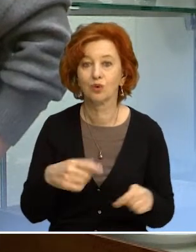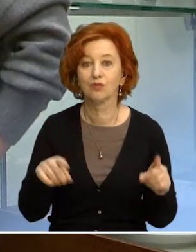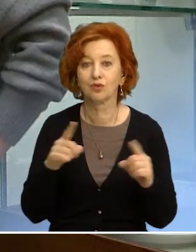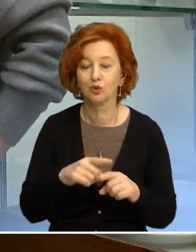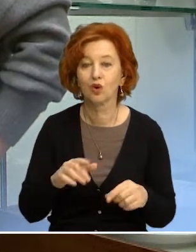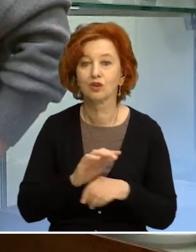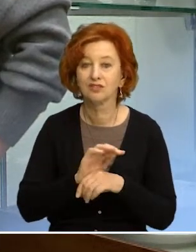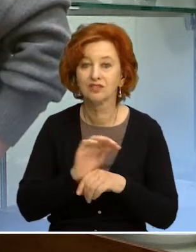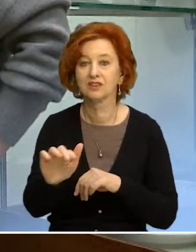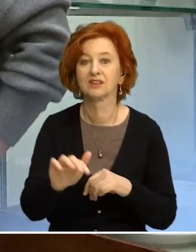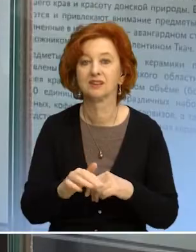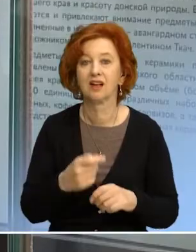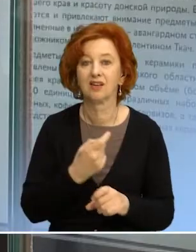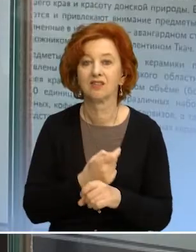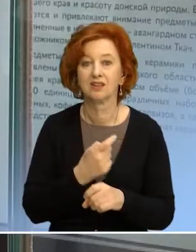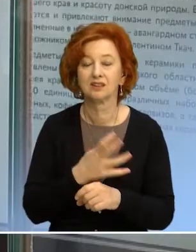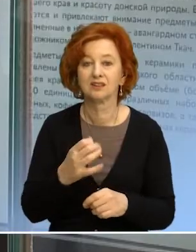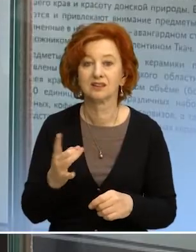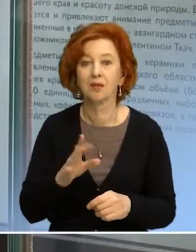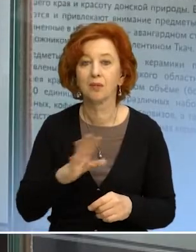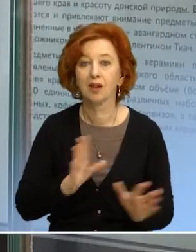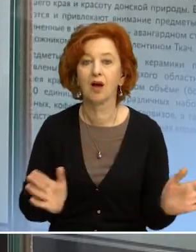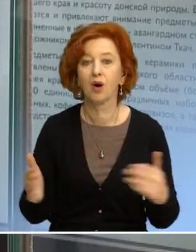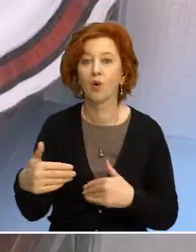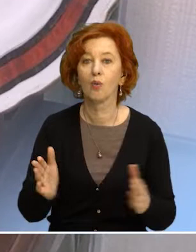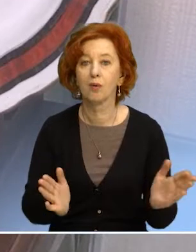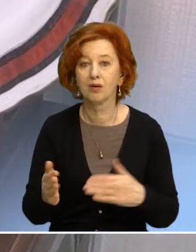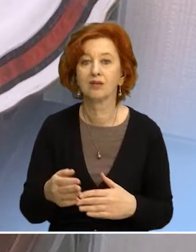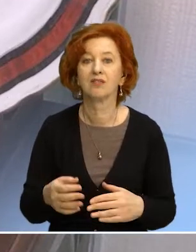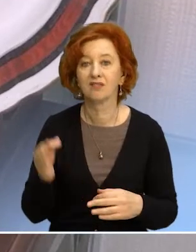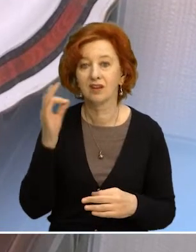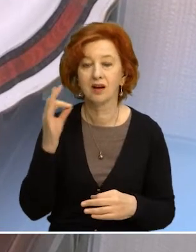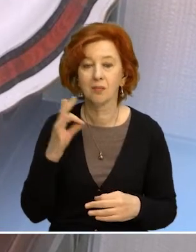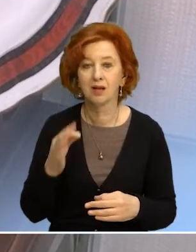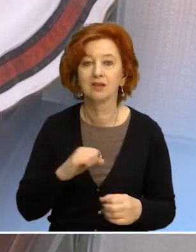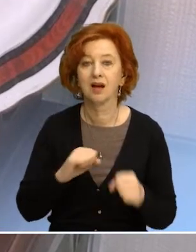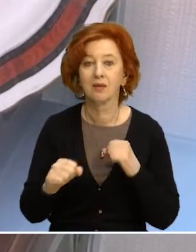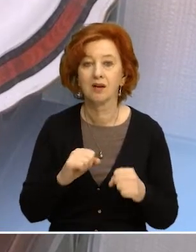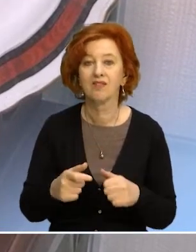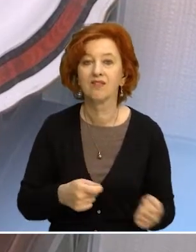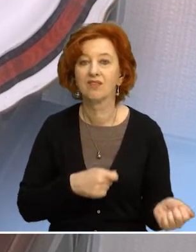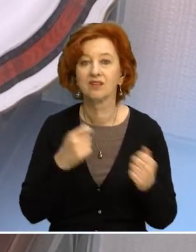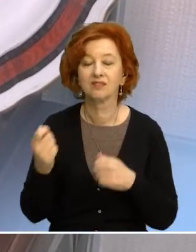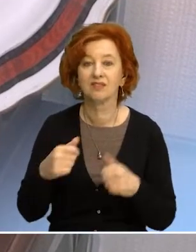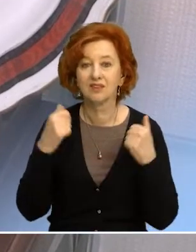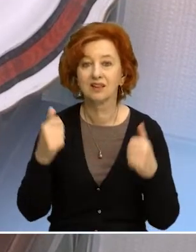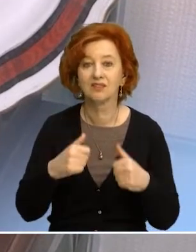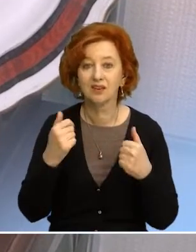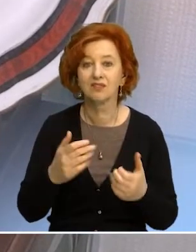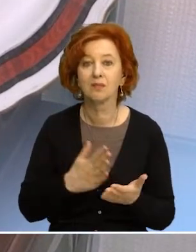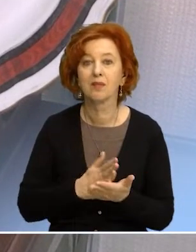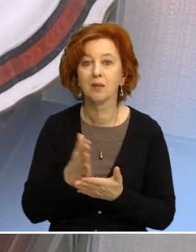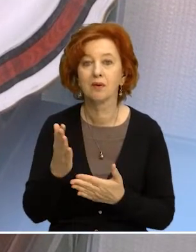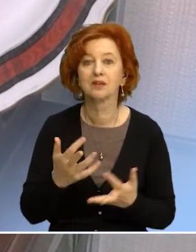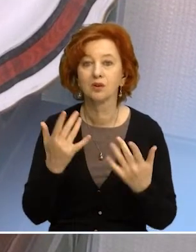Ростове, вытесняла их из Ростова, то все было упаковано заботливо германским командованием и вывезено в неизвестном